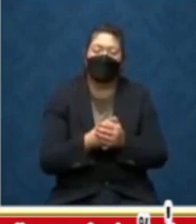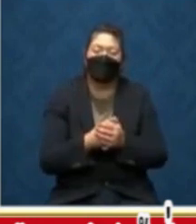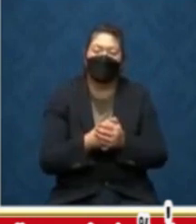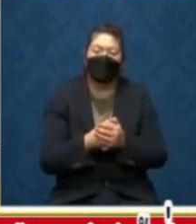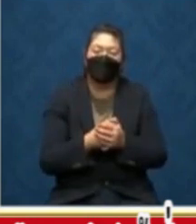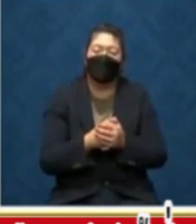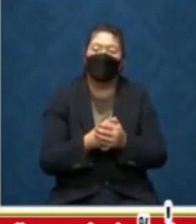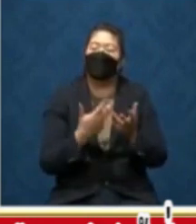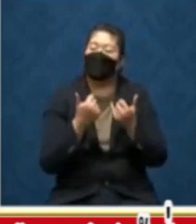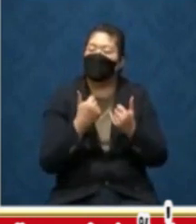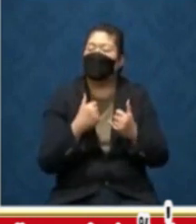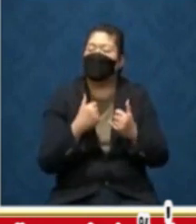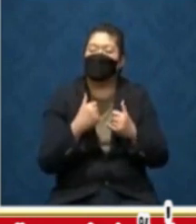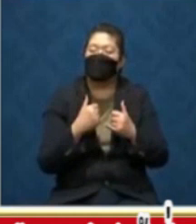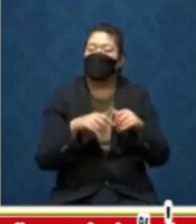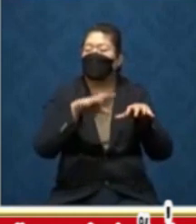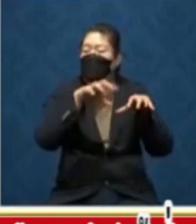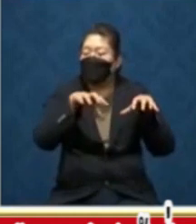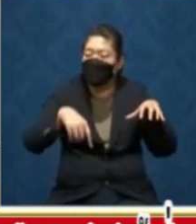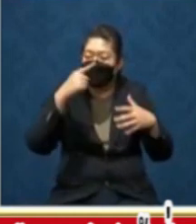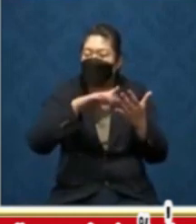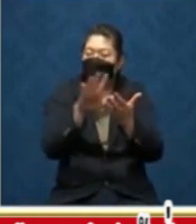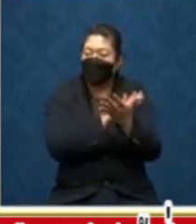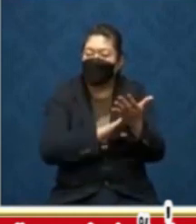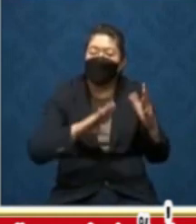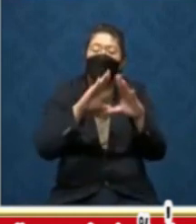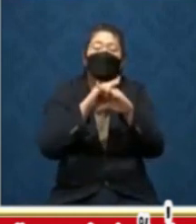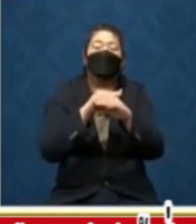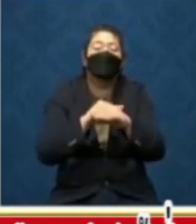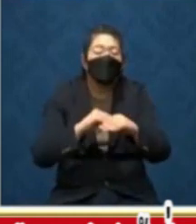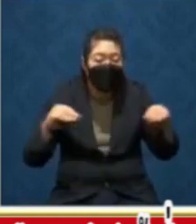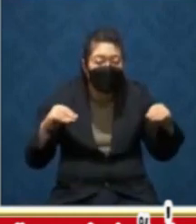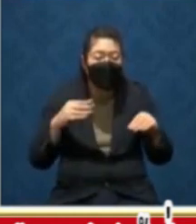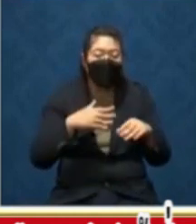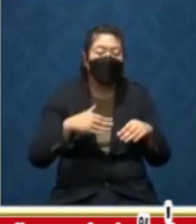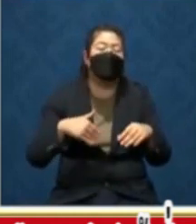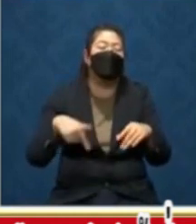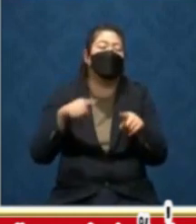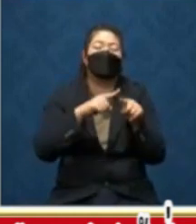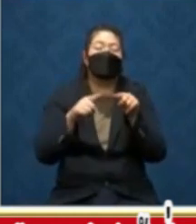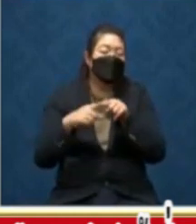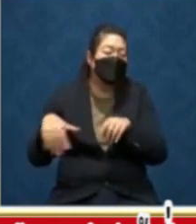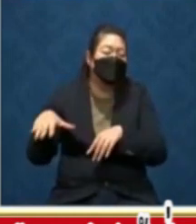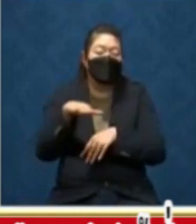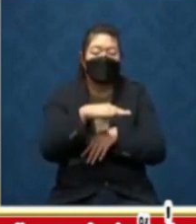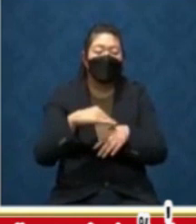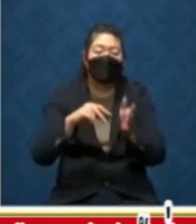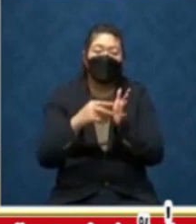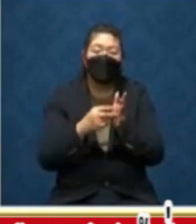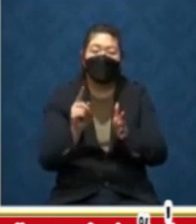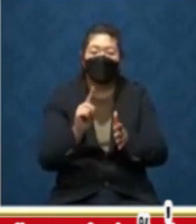เพื่อให้มันสงบจึงทำทุกอย่างเพื่อให้เอาอยู่ทุกอย่างที่ว่านั้นก็คือ